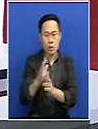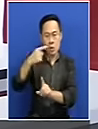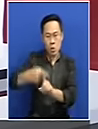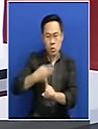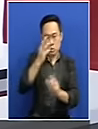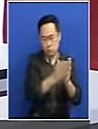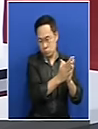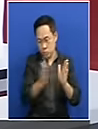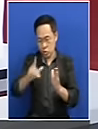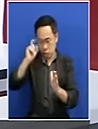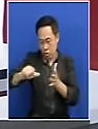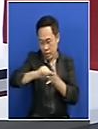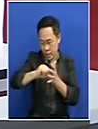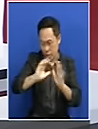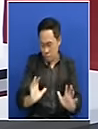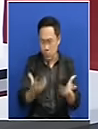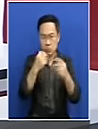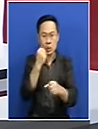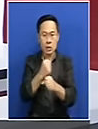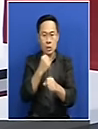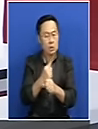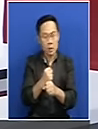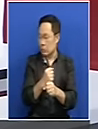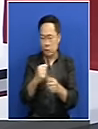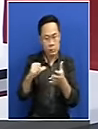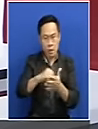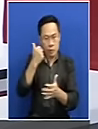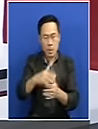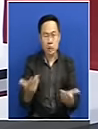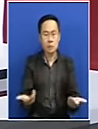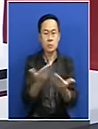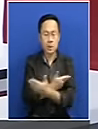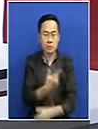6เดือนนับจากนี้ก็ต้องเร่งแก้ให้ได้ละค่ะถึงจะได้ปรับลดลงมานะคะเป็นใบเขียวต่อไปค่ะ